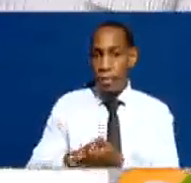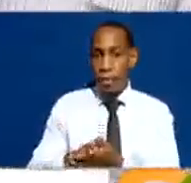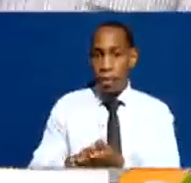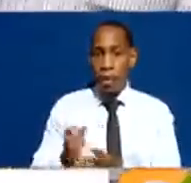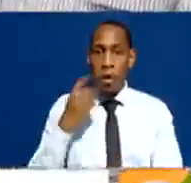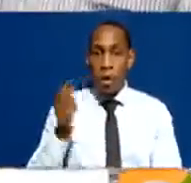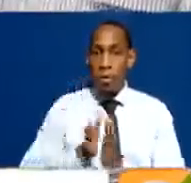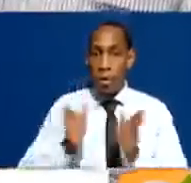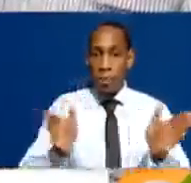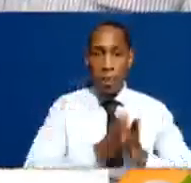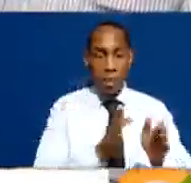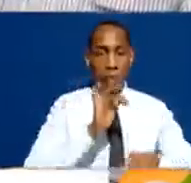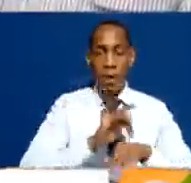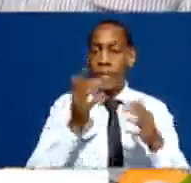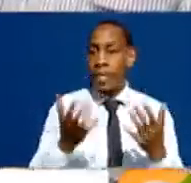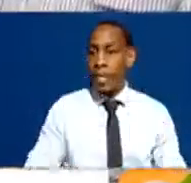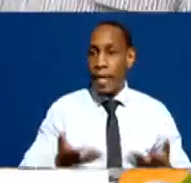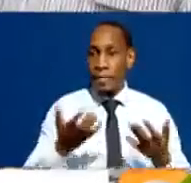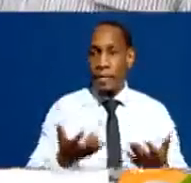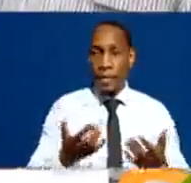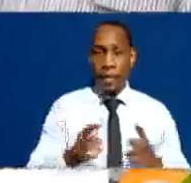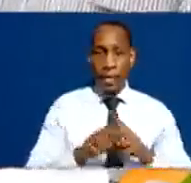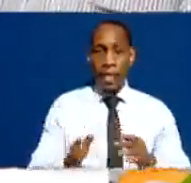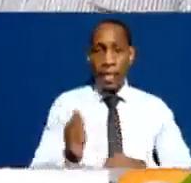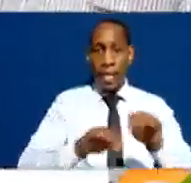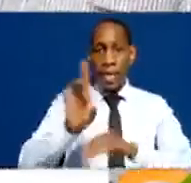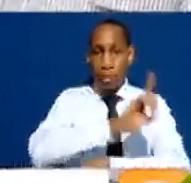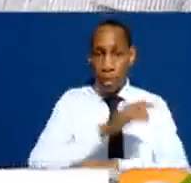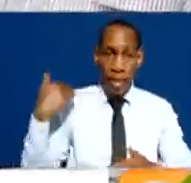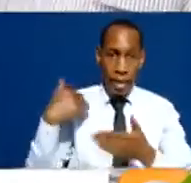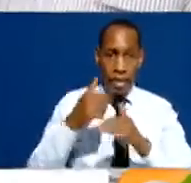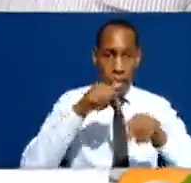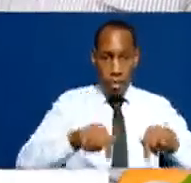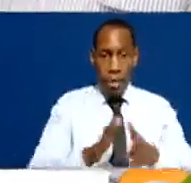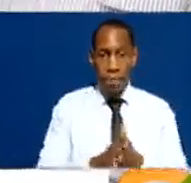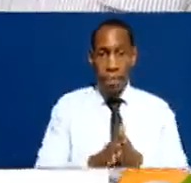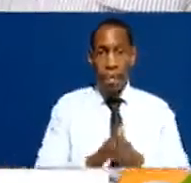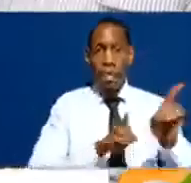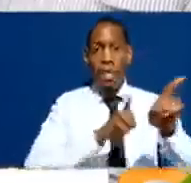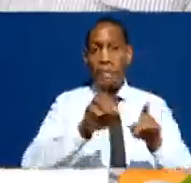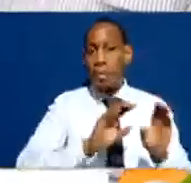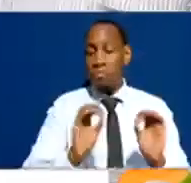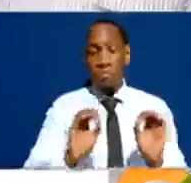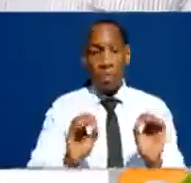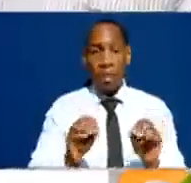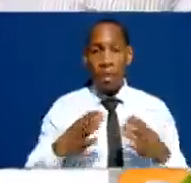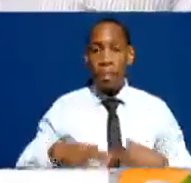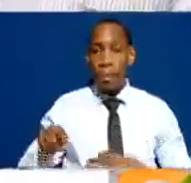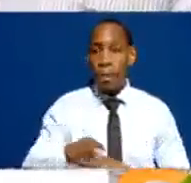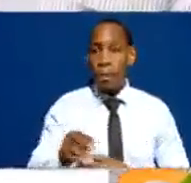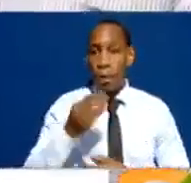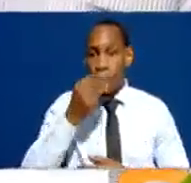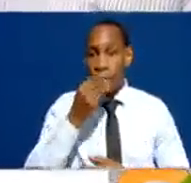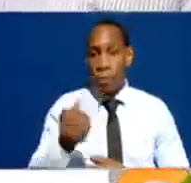sana. Kuanzia tuanze kupiga kura paka leo hii. Magari haziendi, watu wanatembea kununua